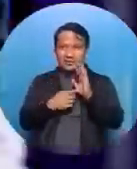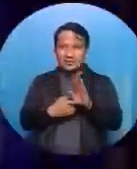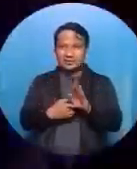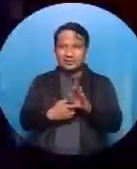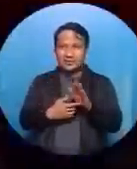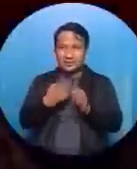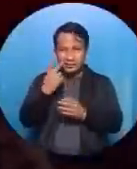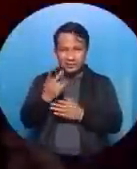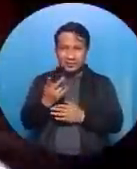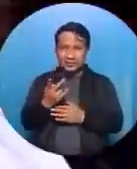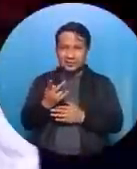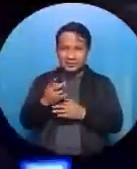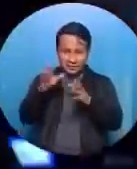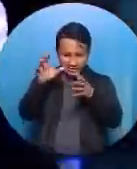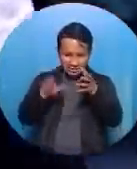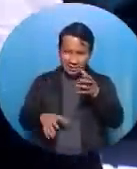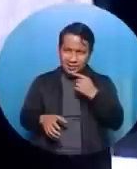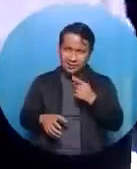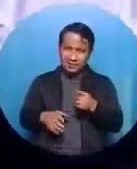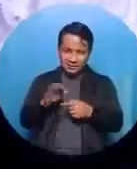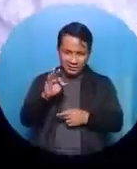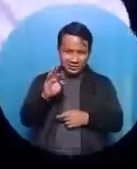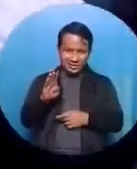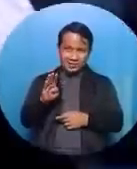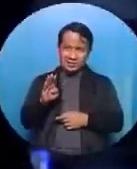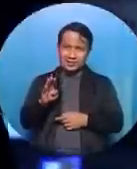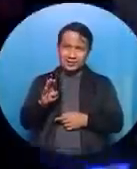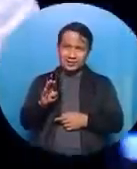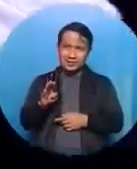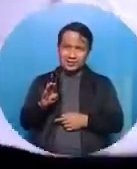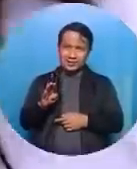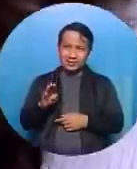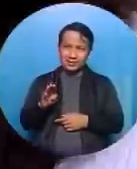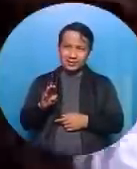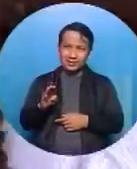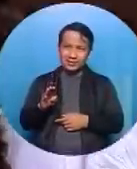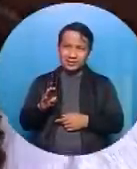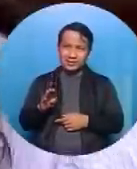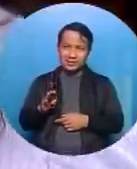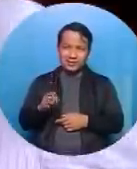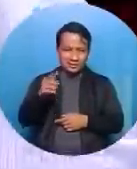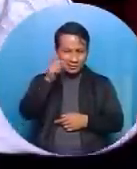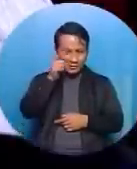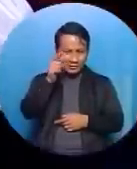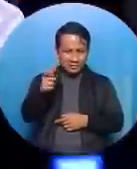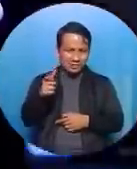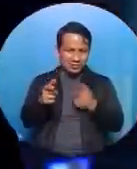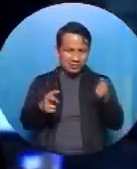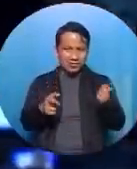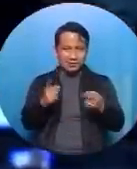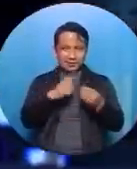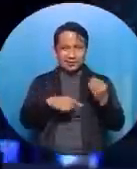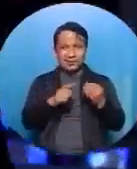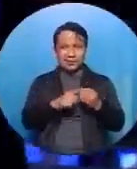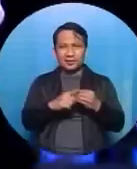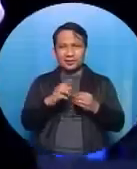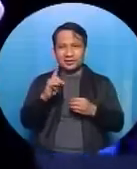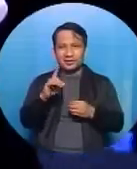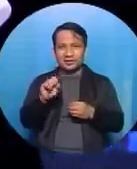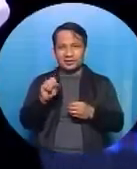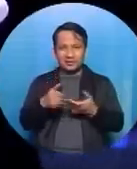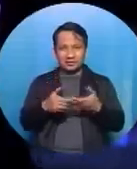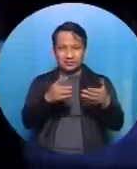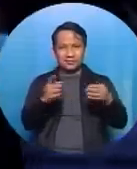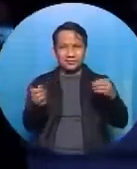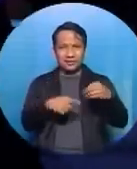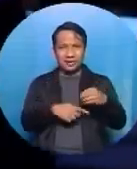nila. At eto pa, dami nagsasabi sa atin sa Facebook, ha. Eto, Idol Rafi, sabi nila, tigas ng mukha mo. Eto, si Dari Villa, tuluyan